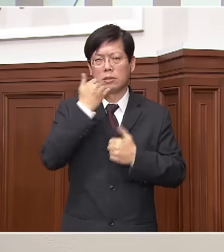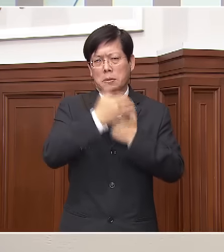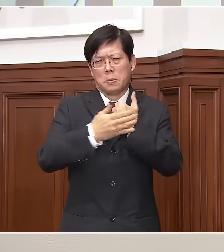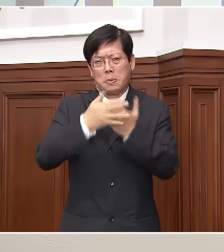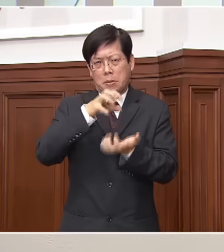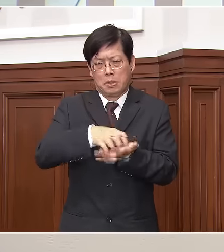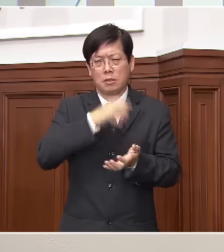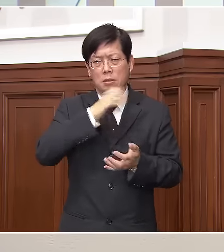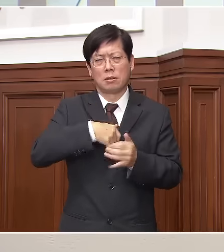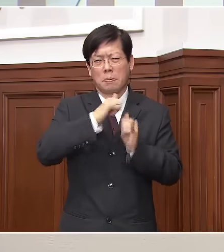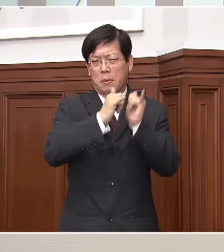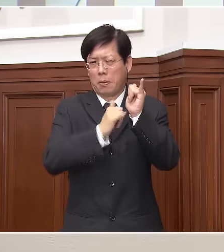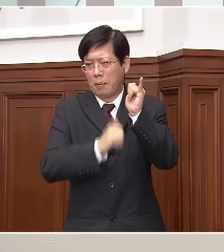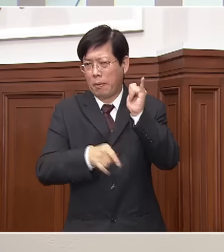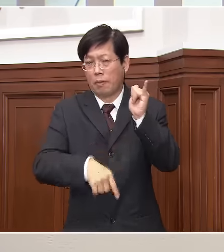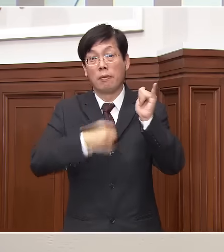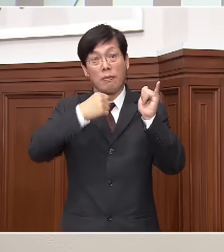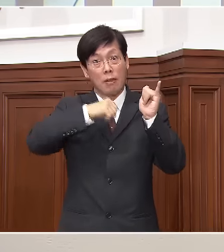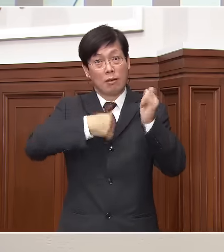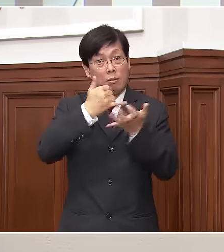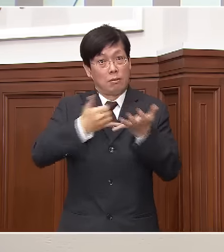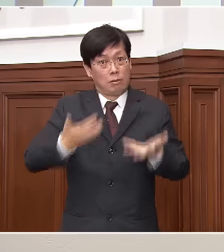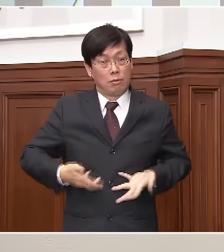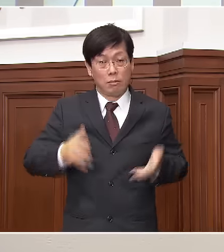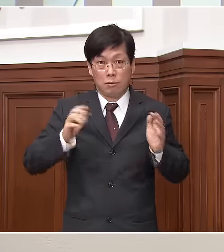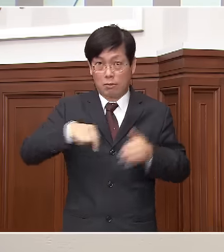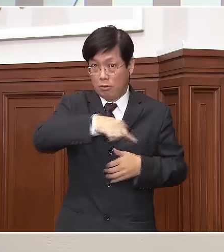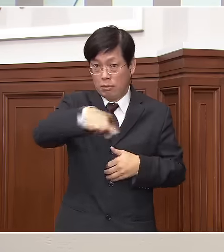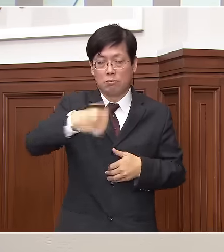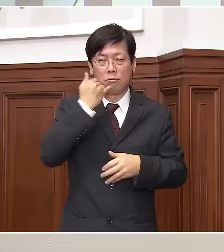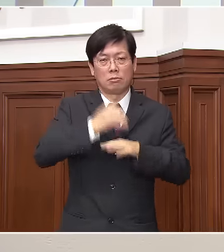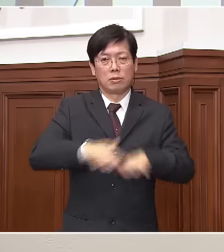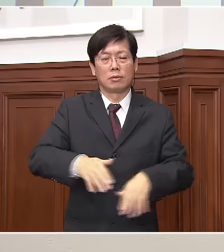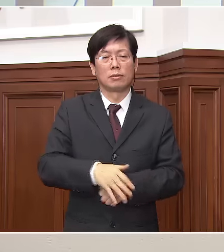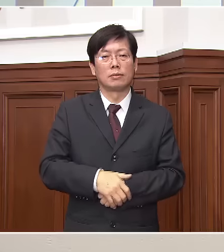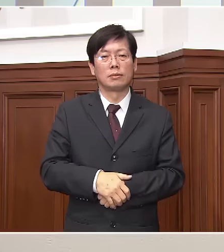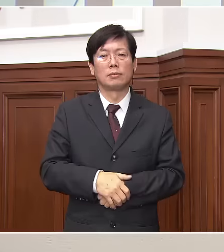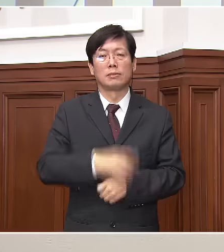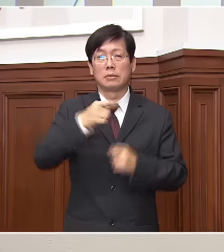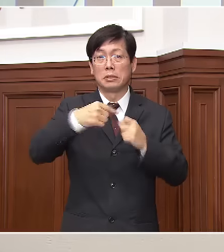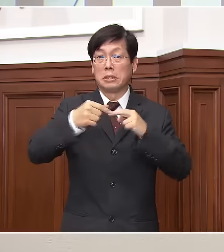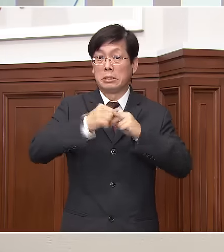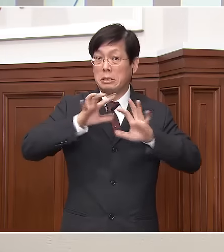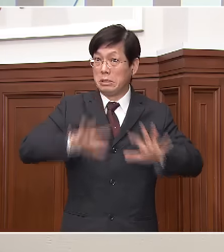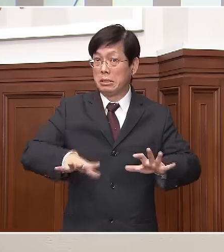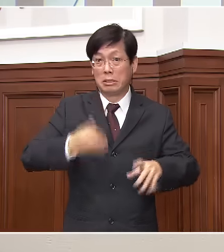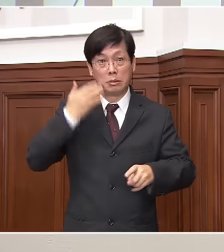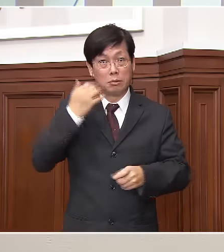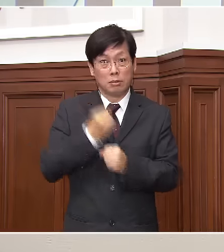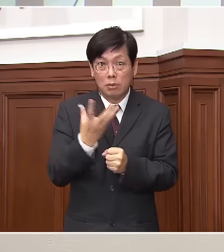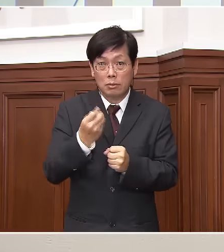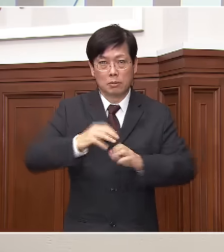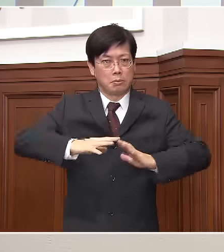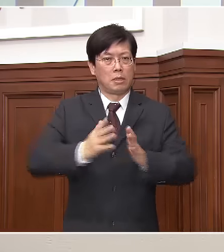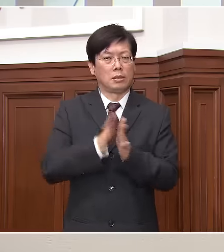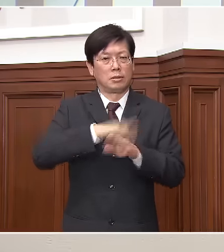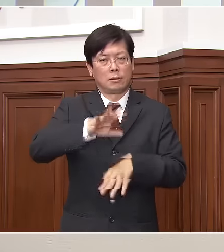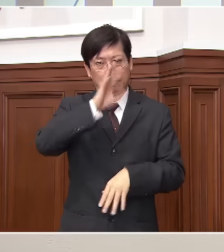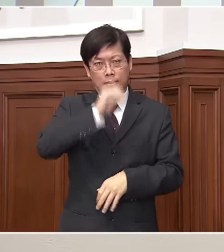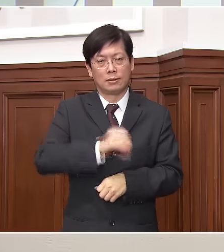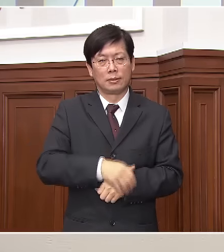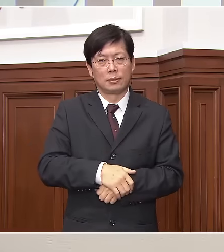世世代代台湾人的退休安全。年金改革现在不做，马上就会后